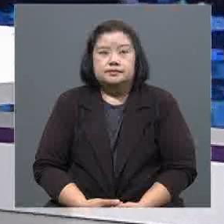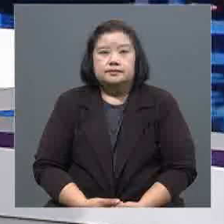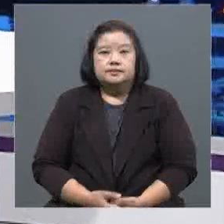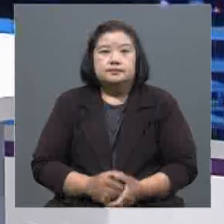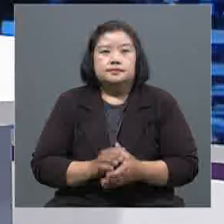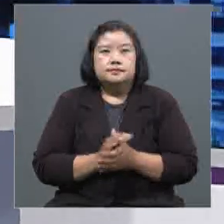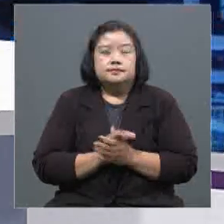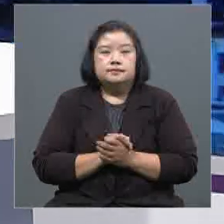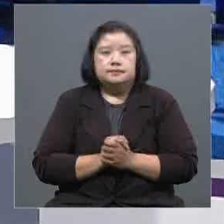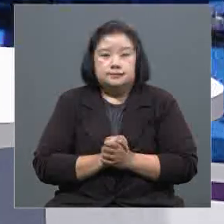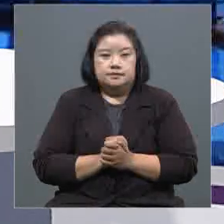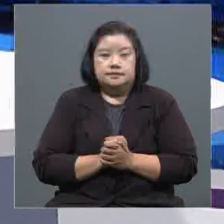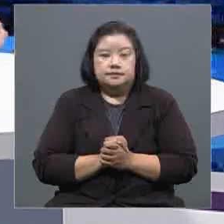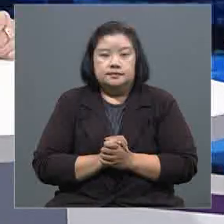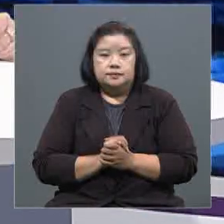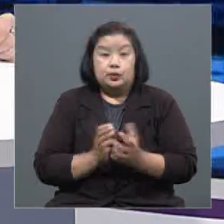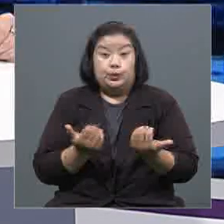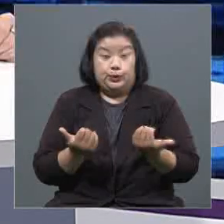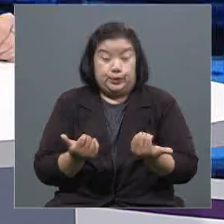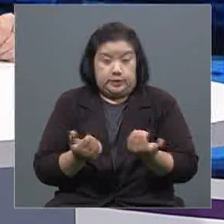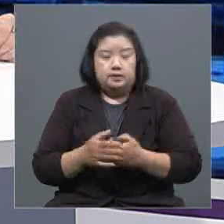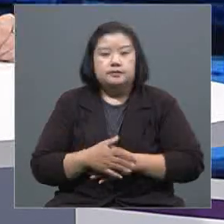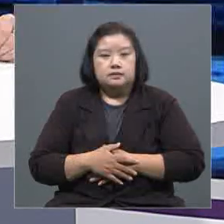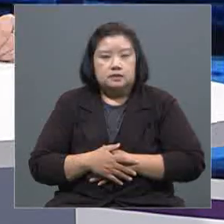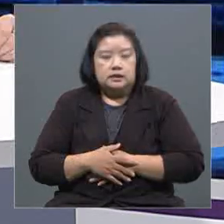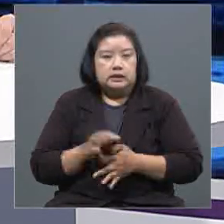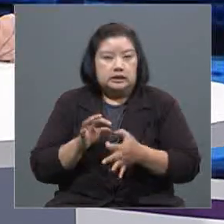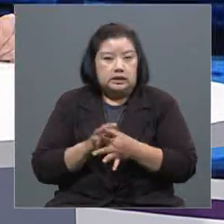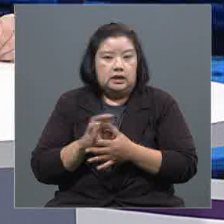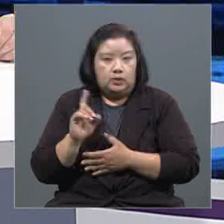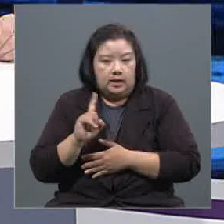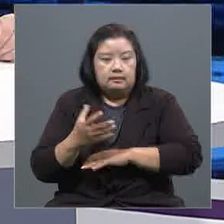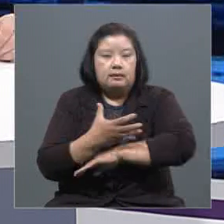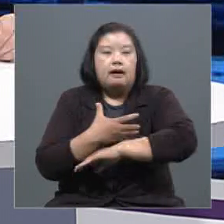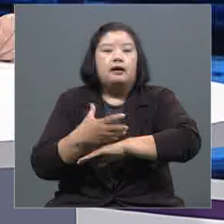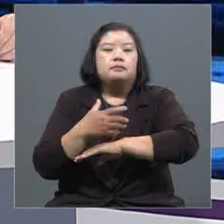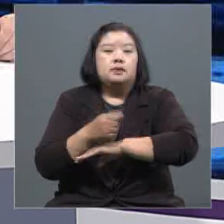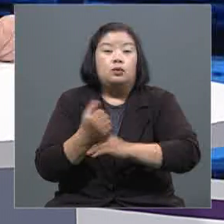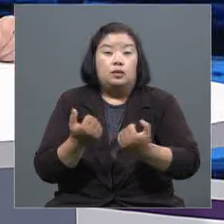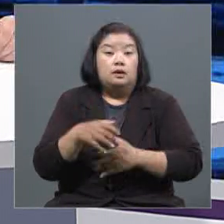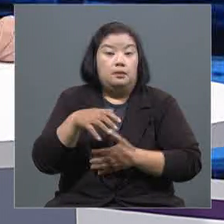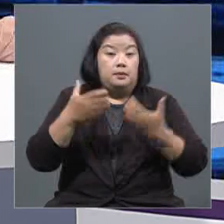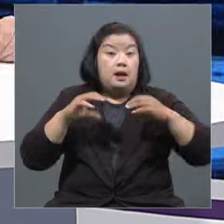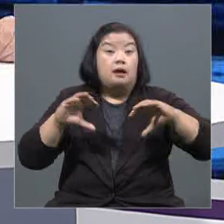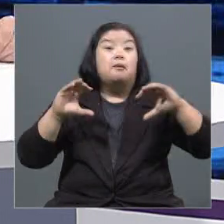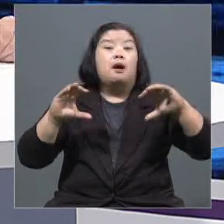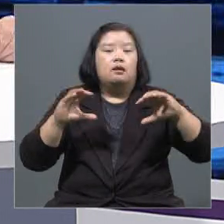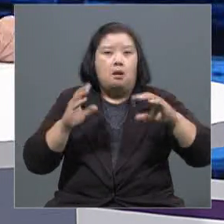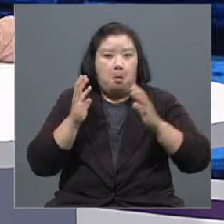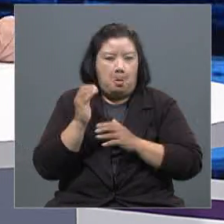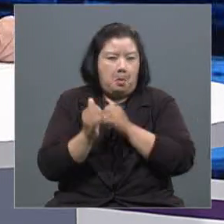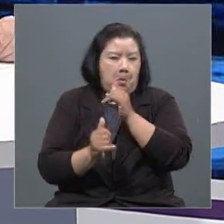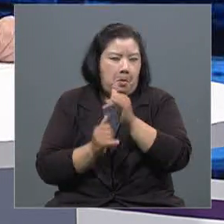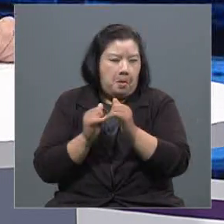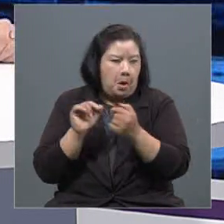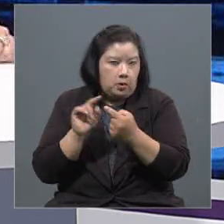อย่างที่บอกคุณผู้ชมไว้นะครับช่วงนี้เราจะมาดูเรื่องของการเมืองซึ่งบรรยากาศที่ทำเนียบรัฐบาลวันนี้คึกักทีเดียวนะครับเพราะว่ามีการประชุม